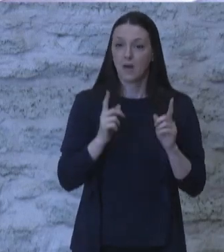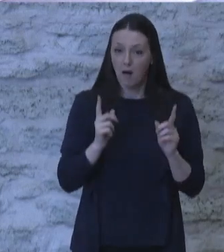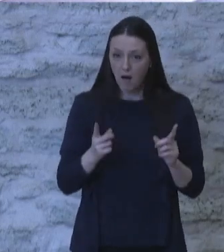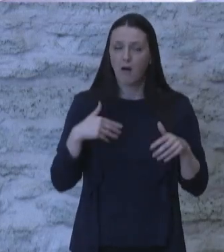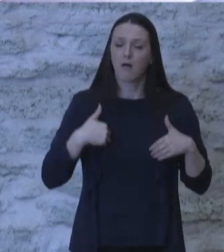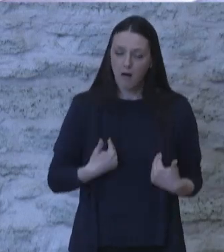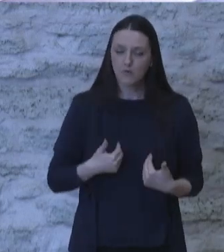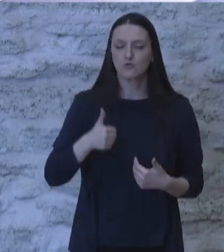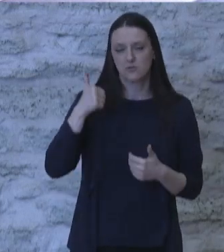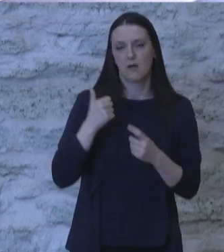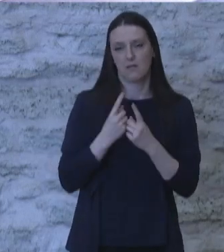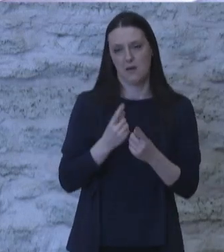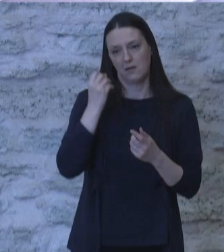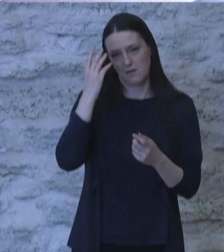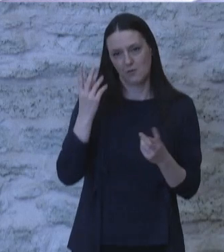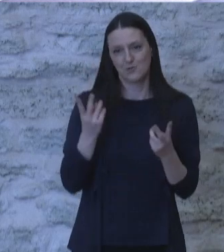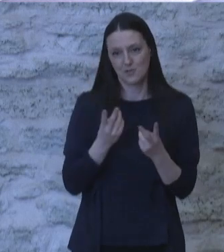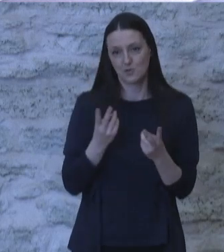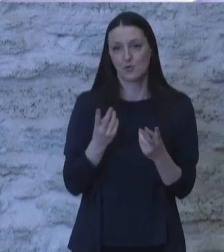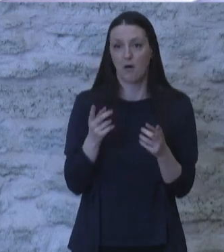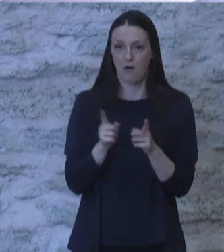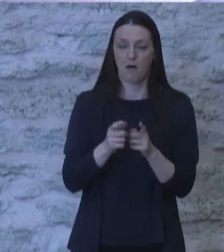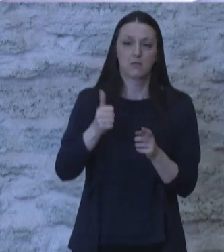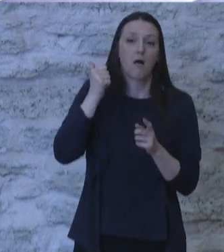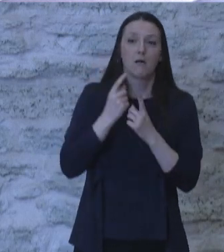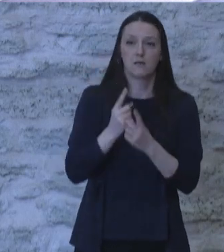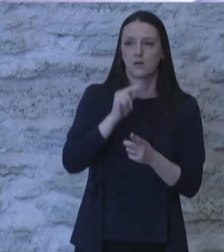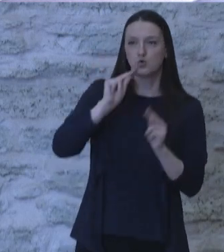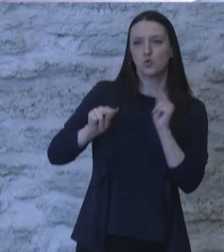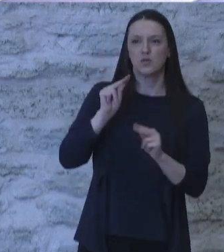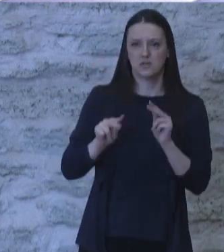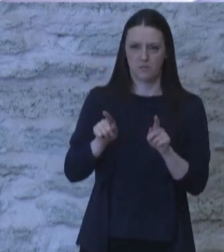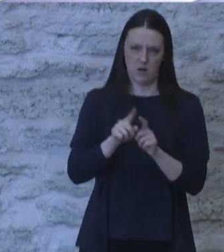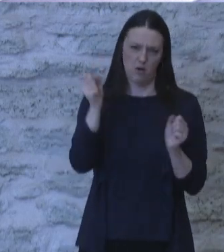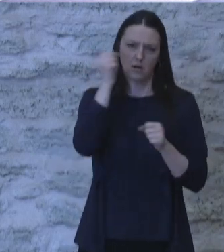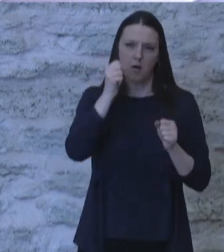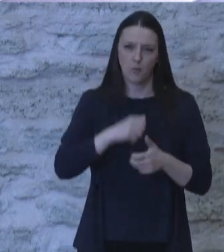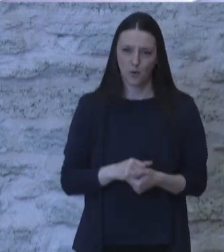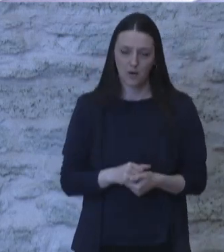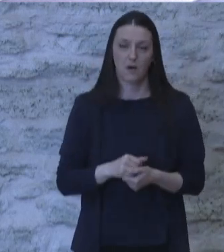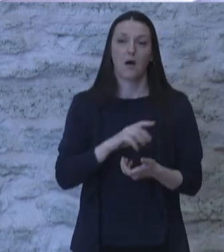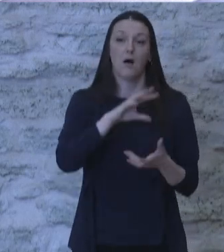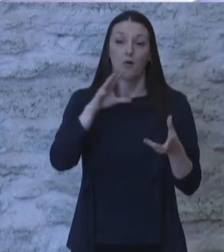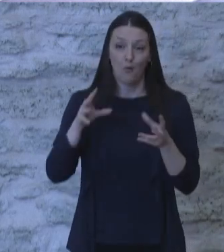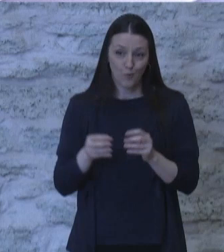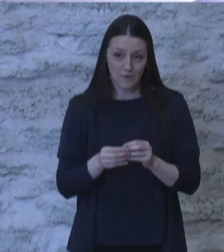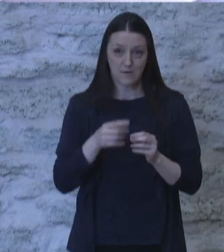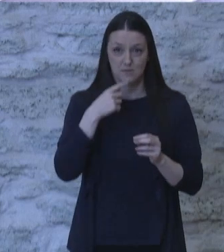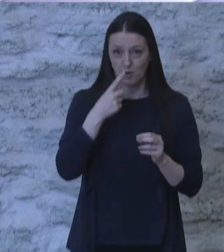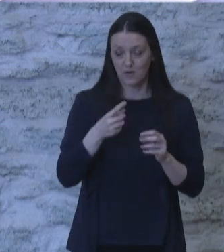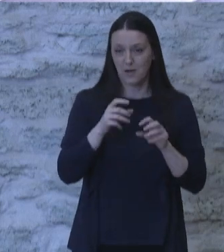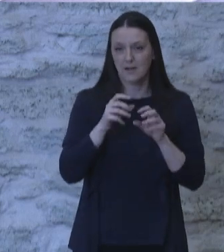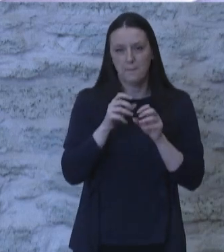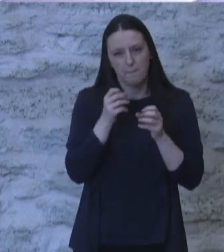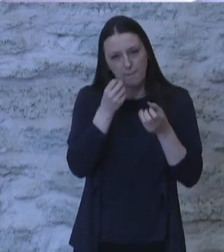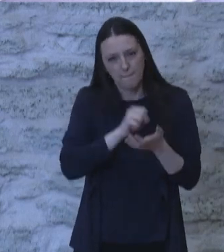tõesti kahjuks tagant järgi tarkus, aga lihtsalt selline tagant järgi ka süüdistamine on jabur. Seda enam tegelikult vaadata seda objektiivset meedia voogu,